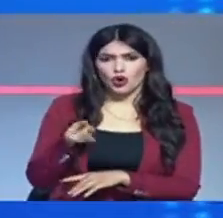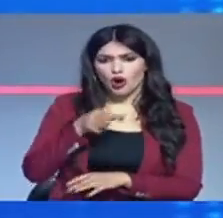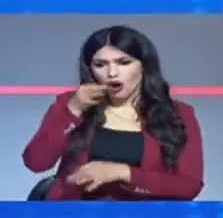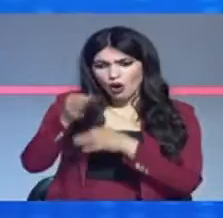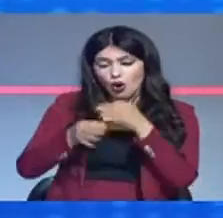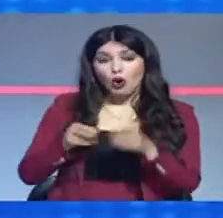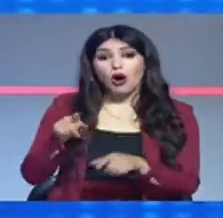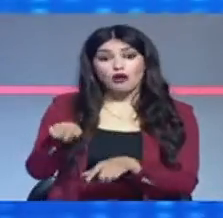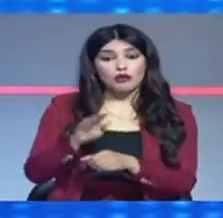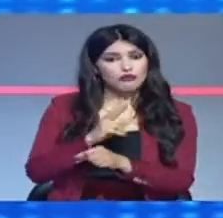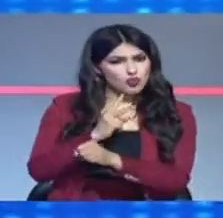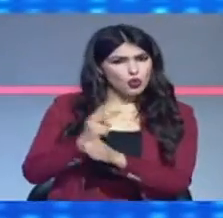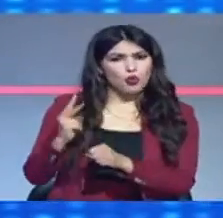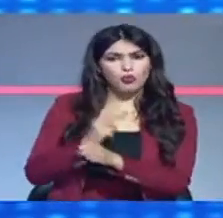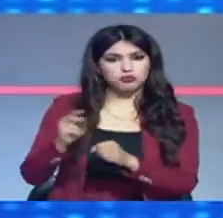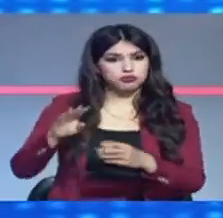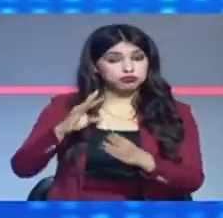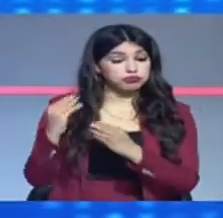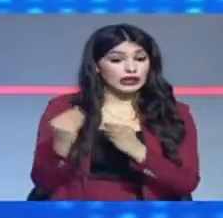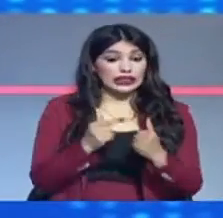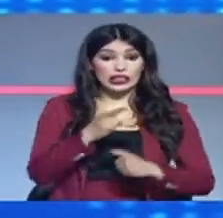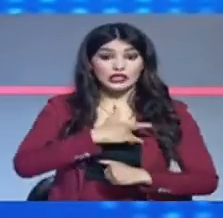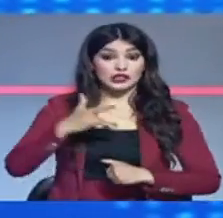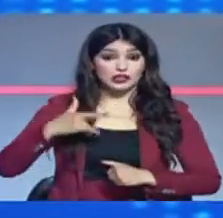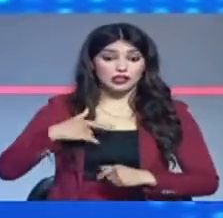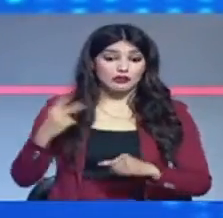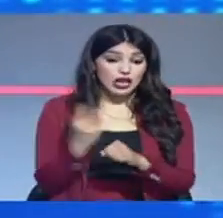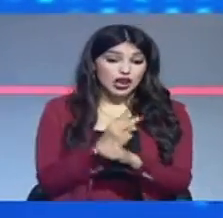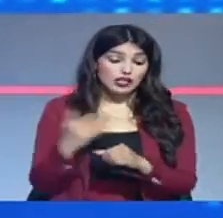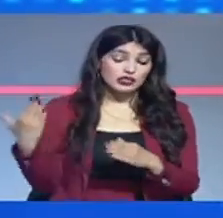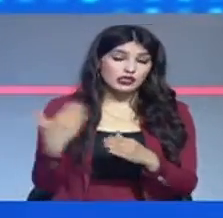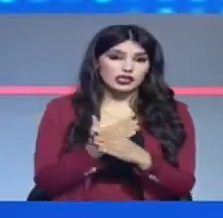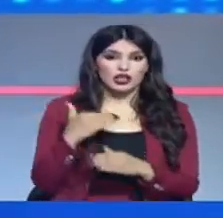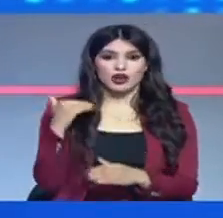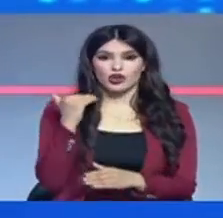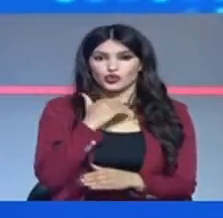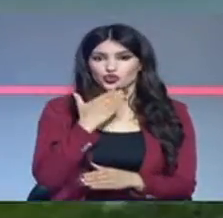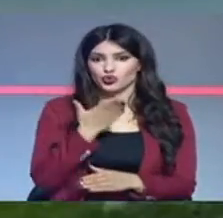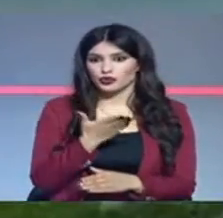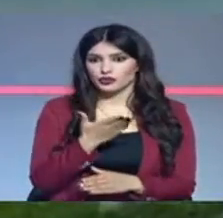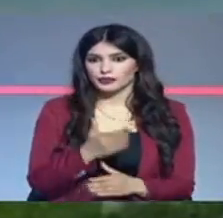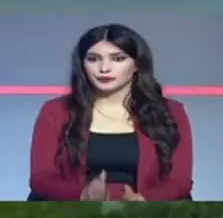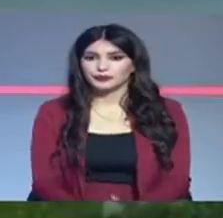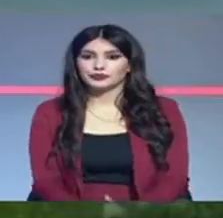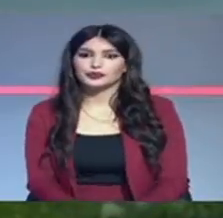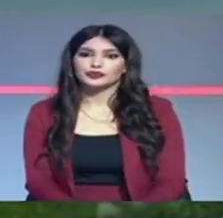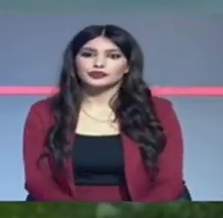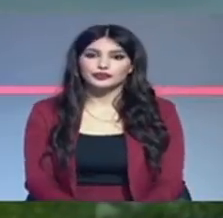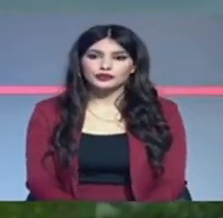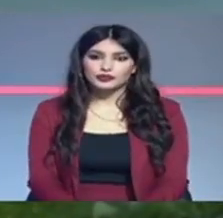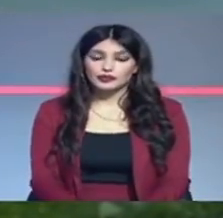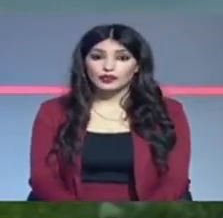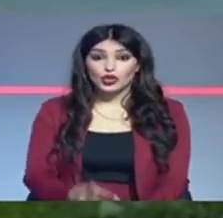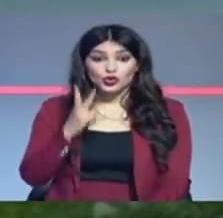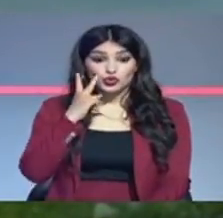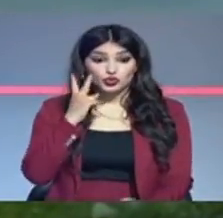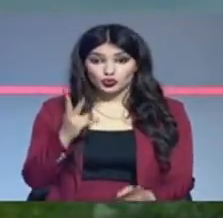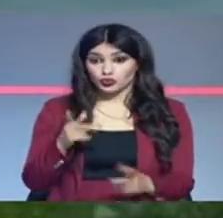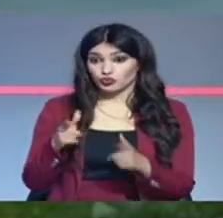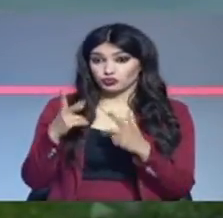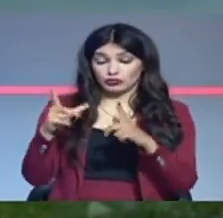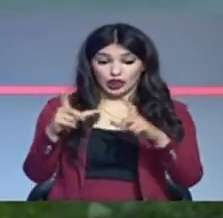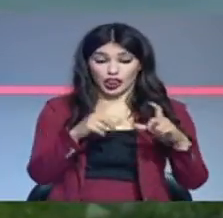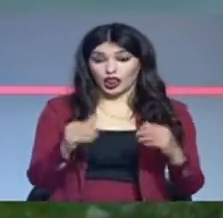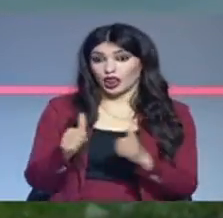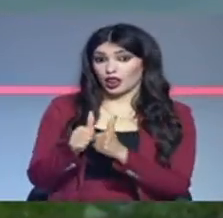بكارثه بيئيه وصحيه تستوجب التدخل العاجل هذا هو المشهد على امتداد